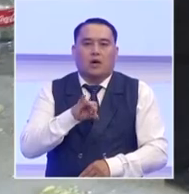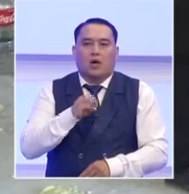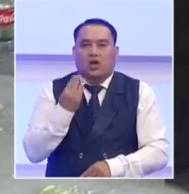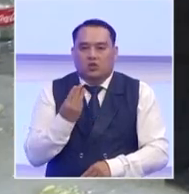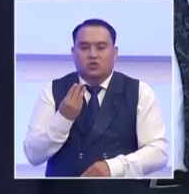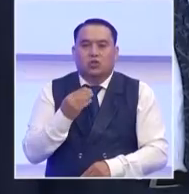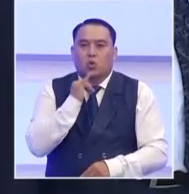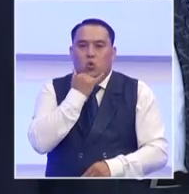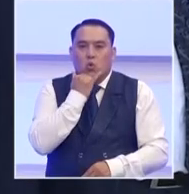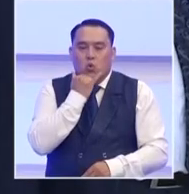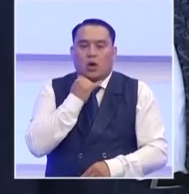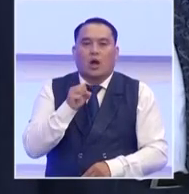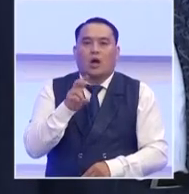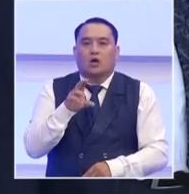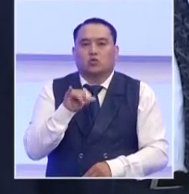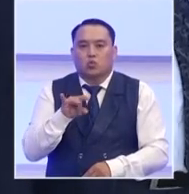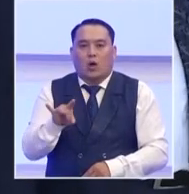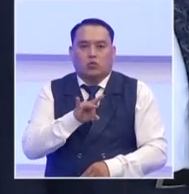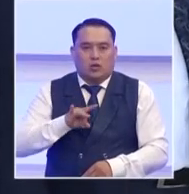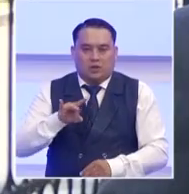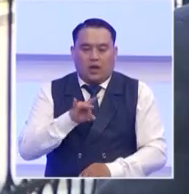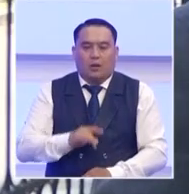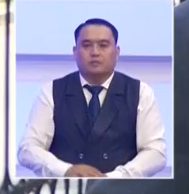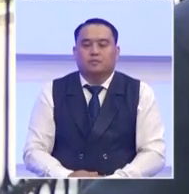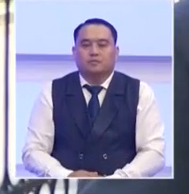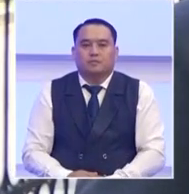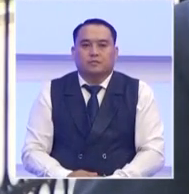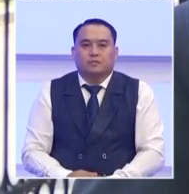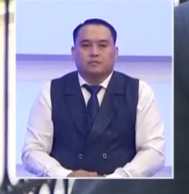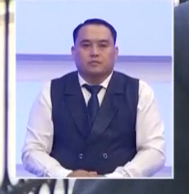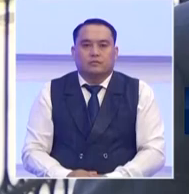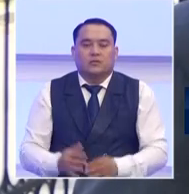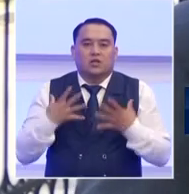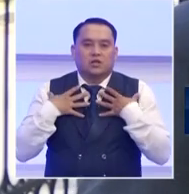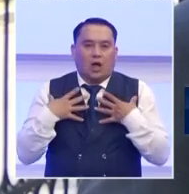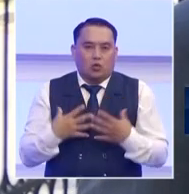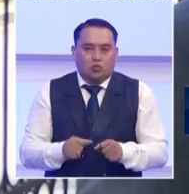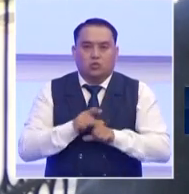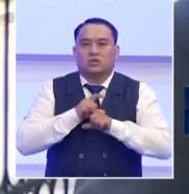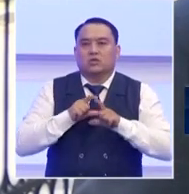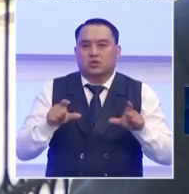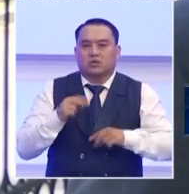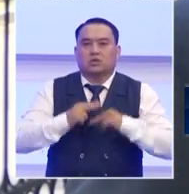Ұйғыр, Қарасай және Ақсу аудандарында. Елімізде дене шынықтыру сауықтыру кешендерін салу,